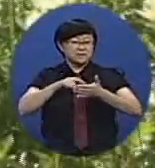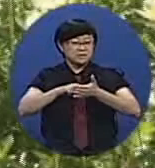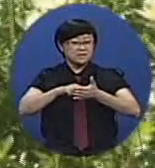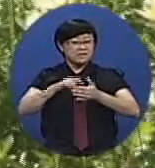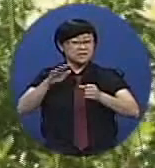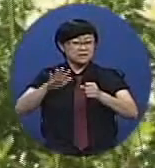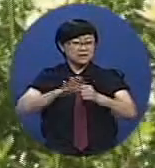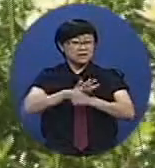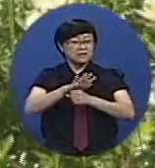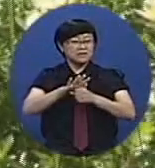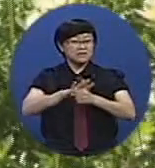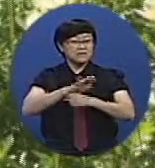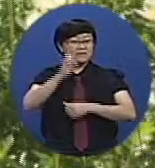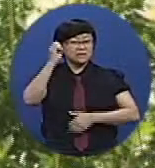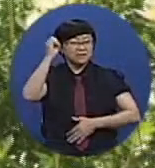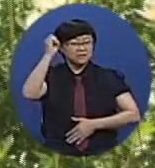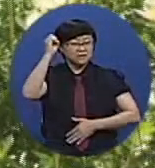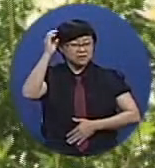가슴이